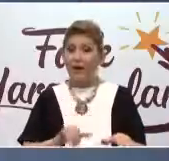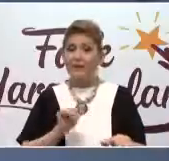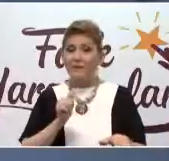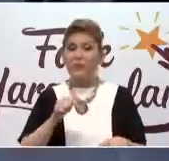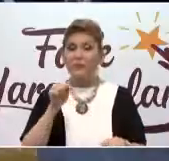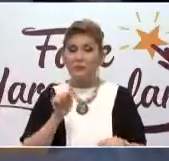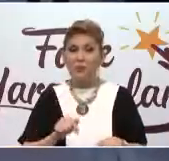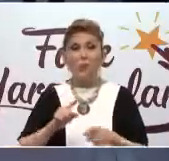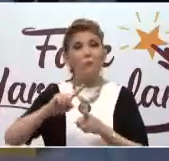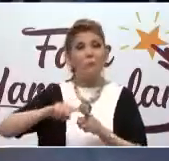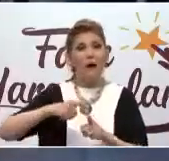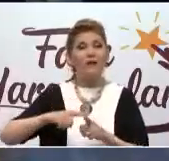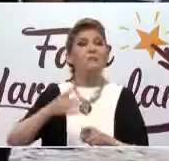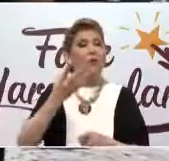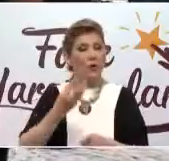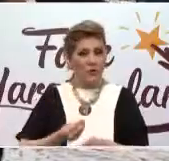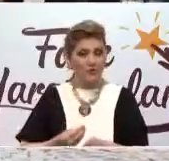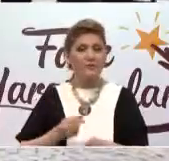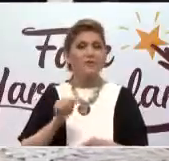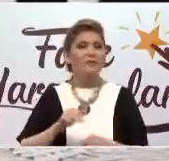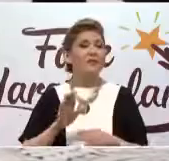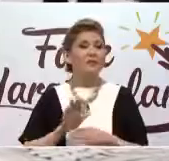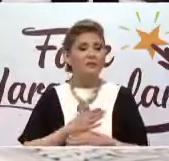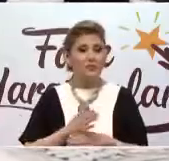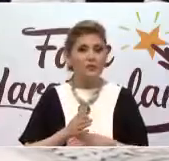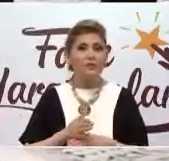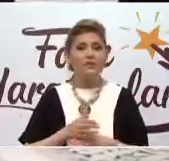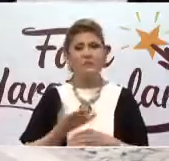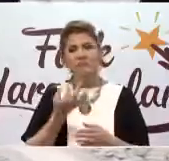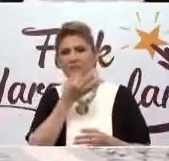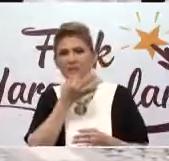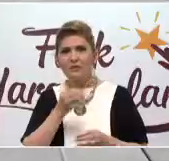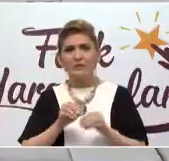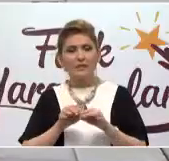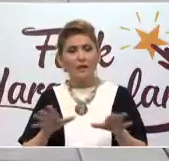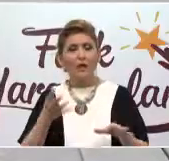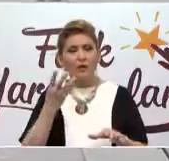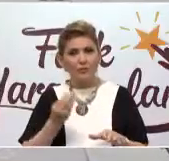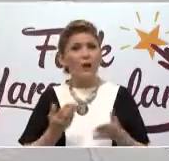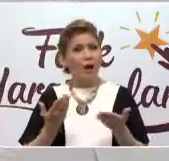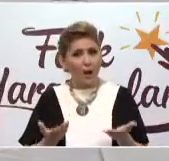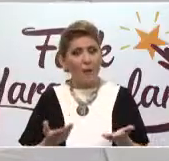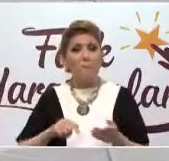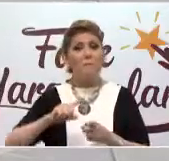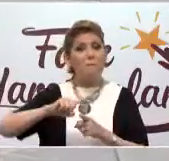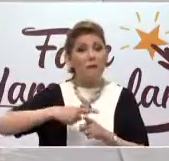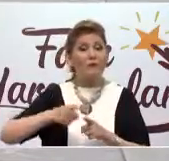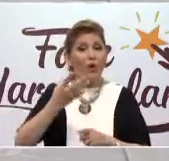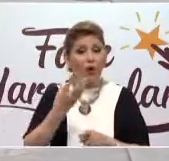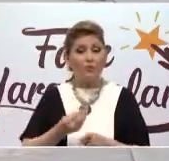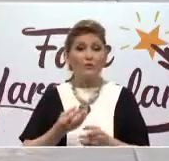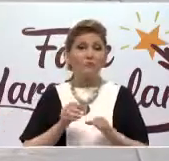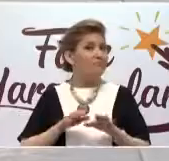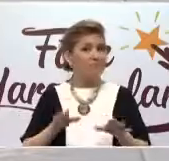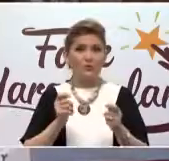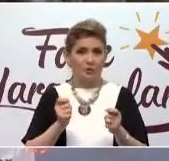bunu paylaşılabilir olması. Çünkü kısmen ulaşılabilir olmasını sağlayabiliyorsunuz ama paylaşılabilir olmasını